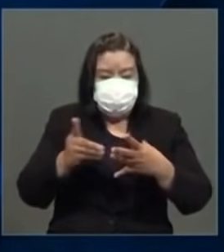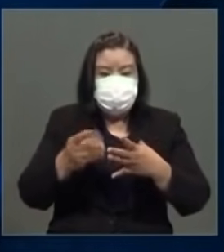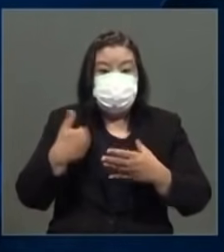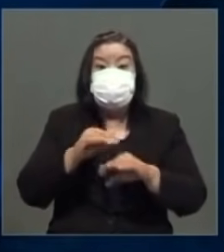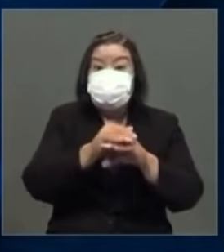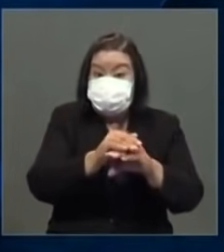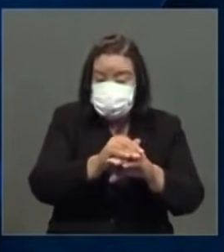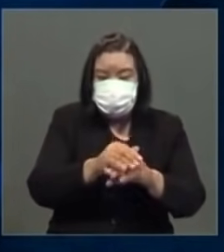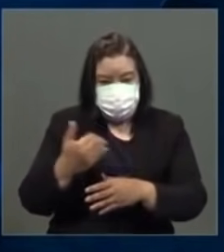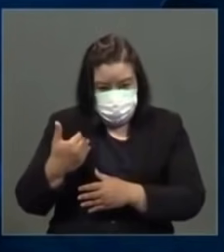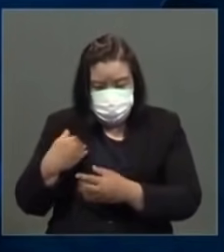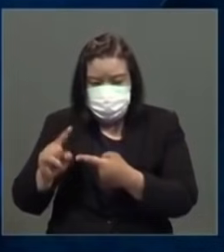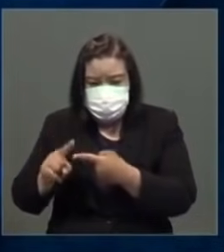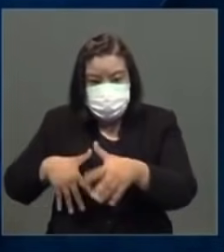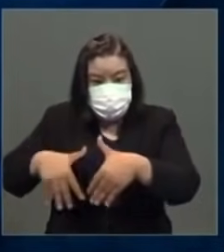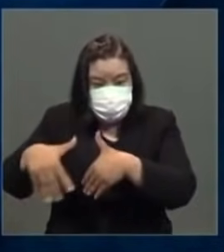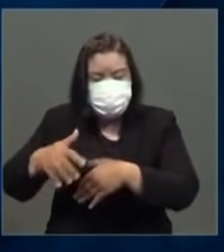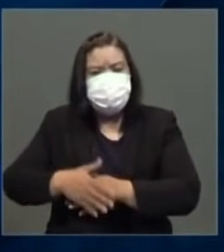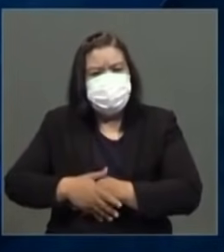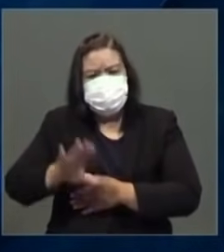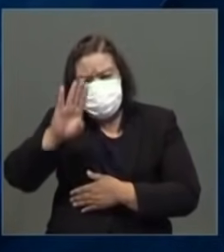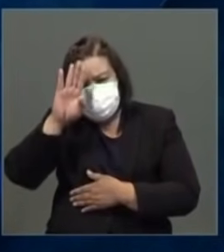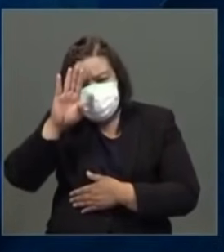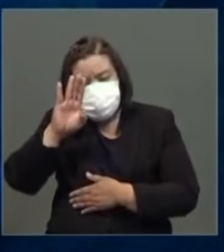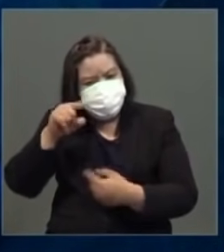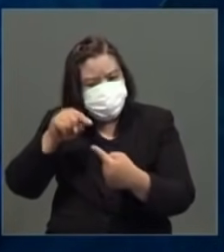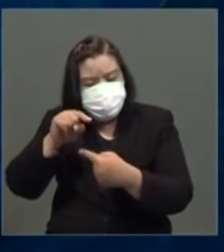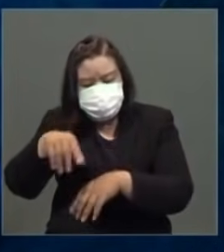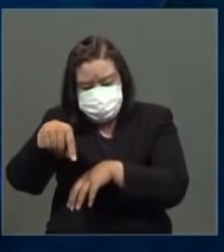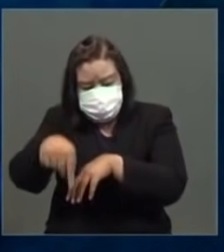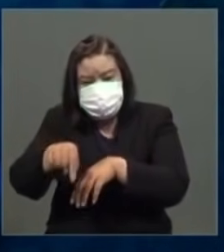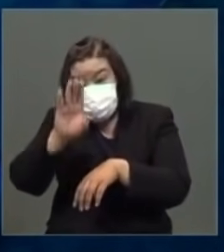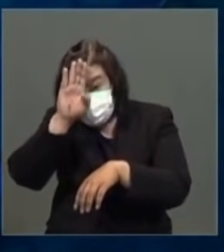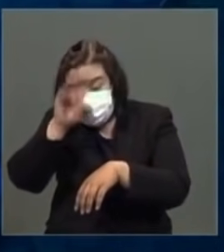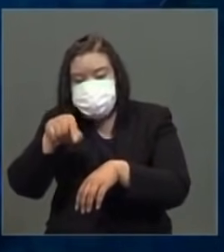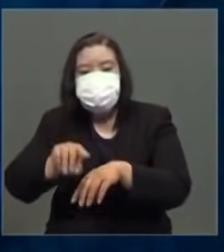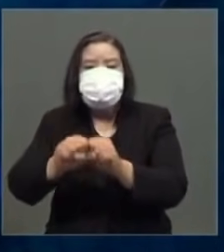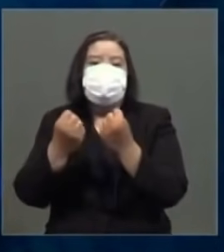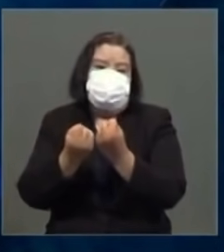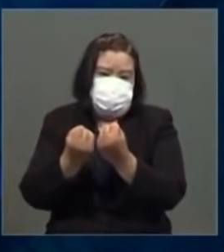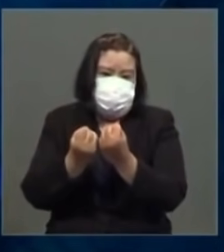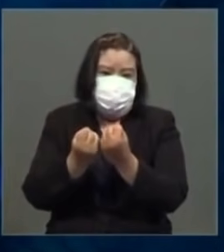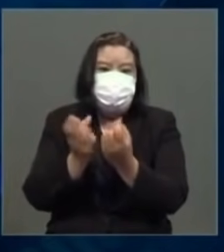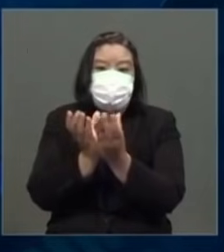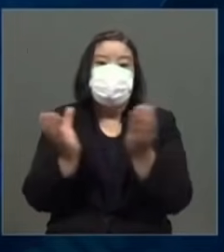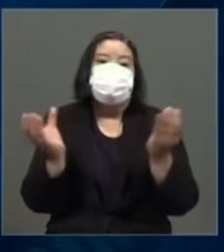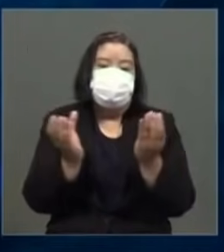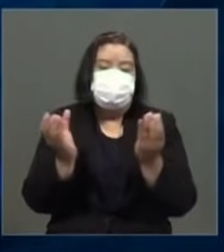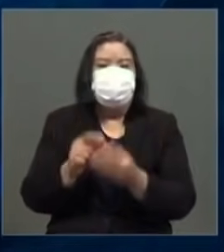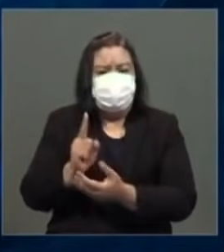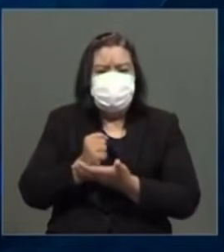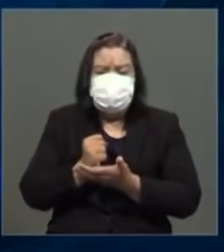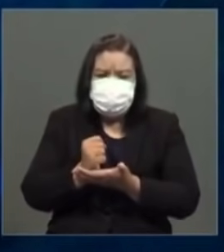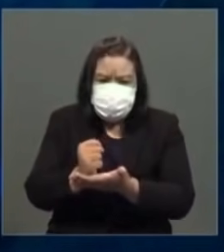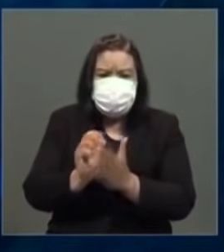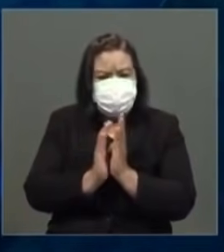นมากับทางชุมชนหน้าสมาคมธรรมศาสตร์ก็ต้องขอขอบคุณทุกท่านที่ช่วยกันทำให้พื้นที่ของท่านเป็นสีเขียวขึ้นมา